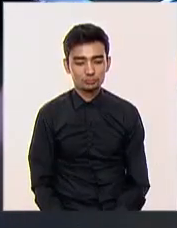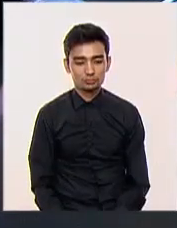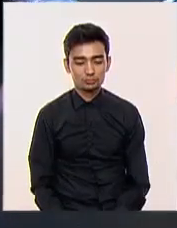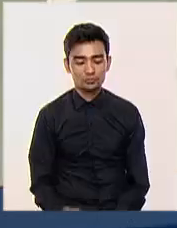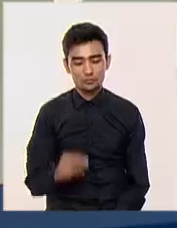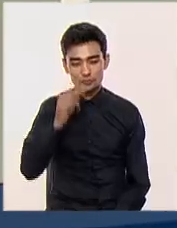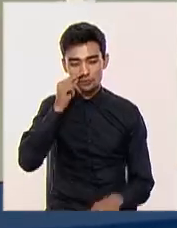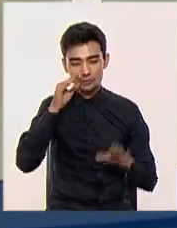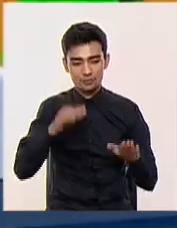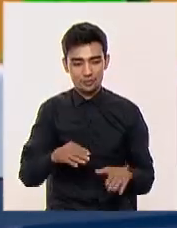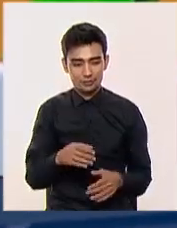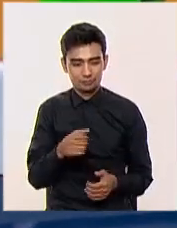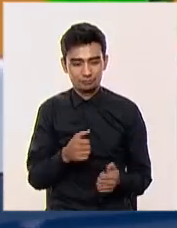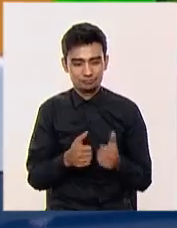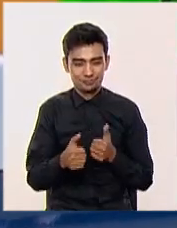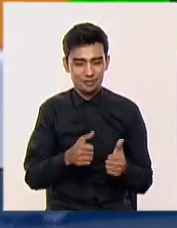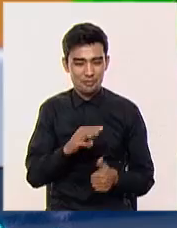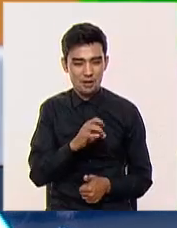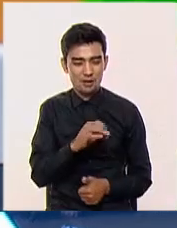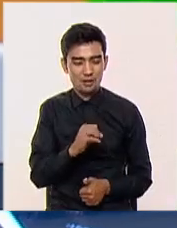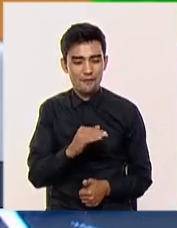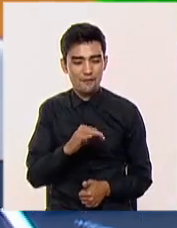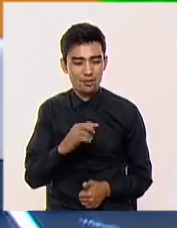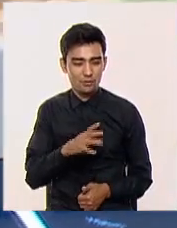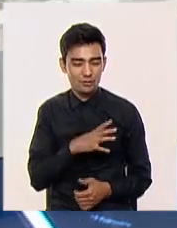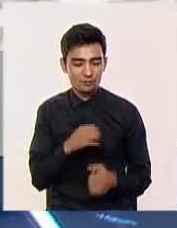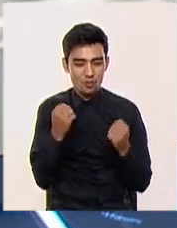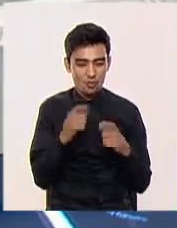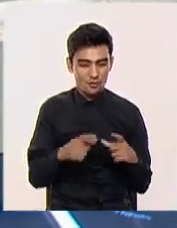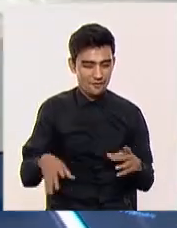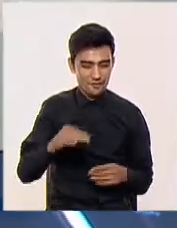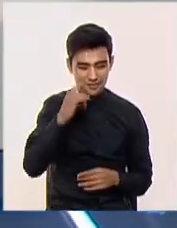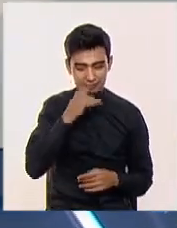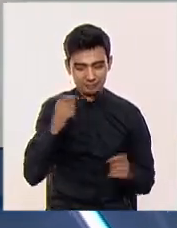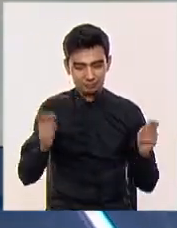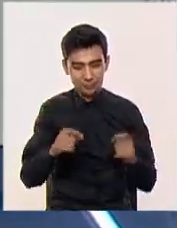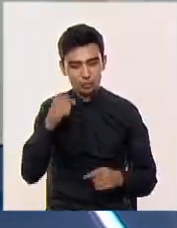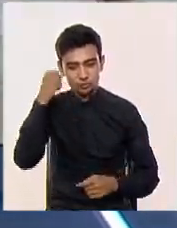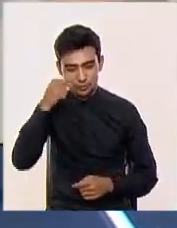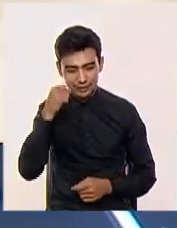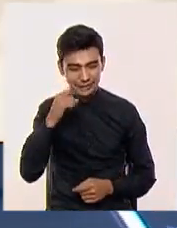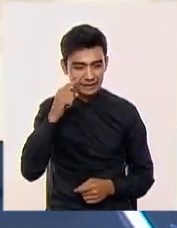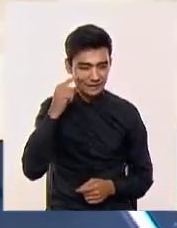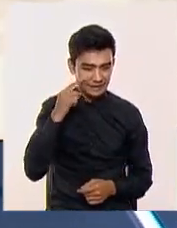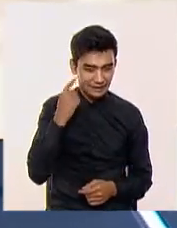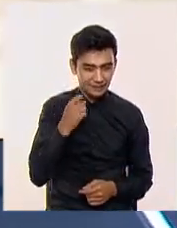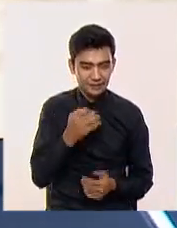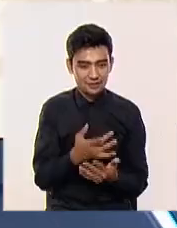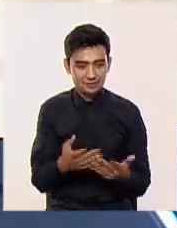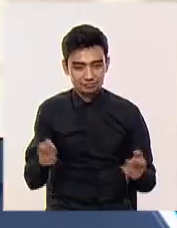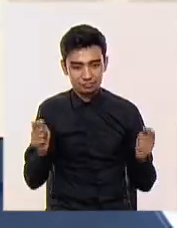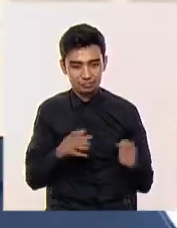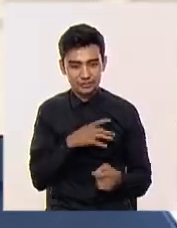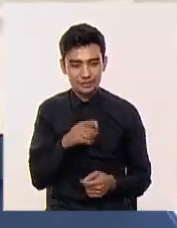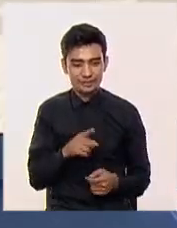В Шымкенте прошел масштабный марафон. Он собрал спортсменов со всего Казахстана, а также Узбекистана и Кыргызстана. На старт